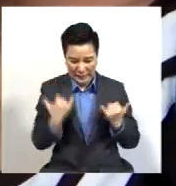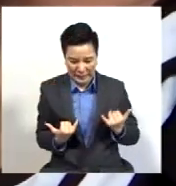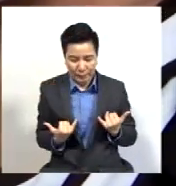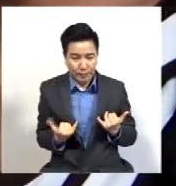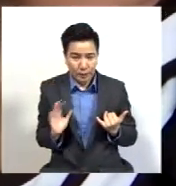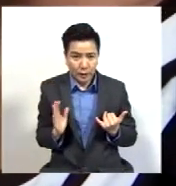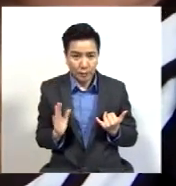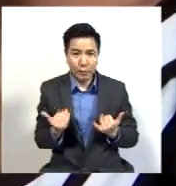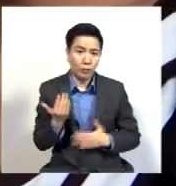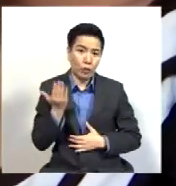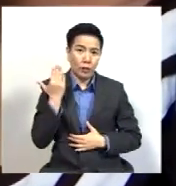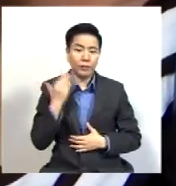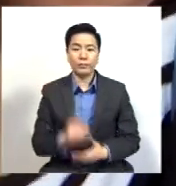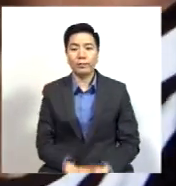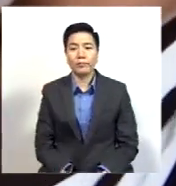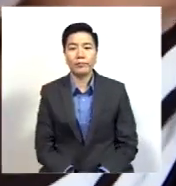านะ